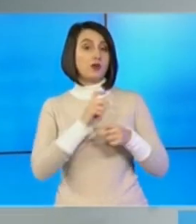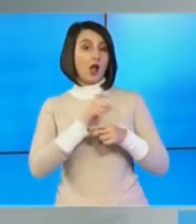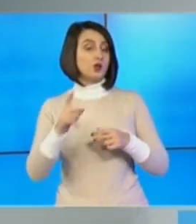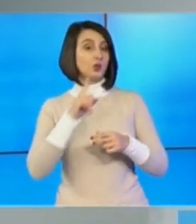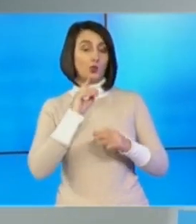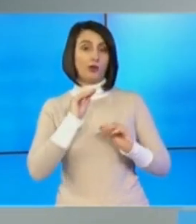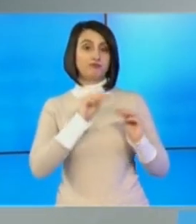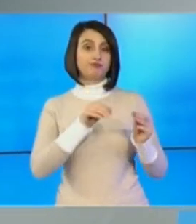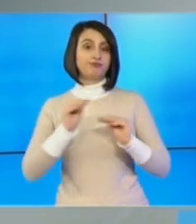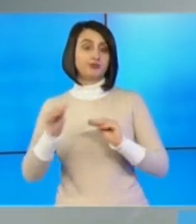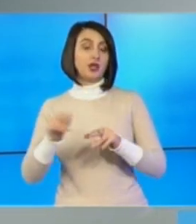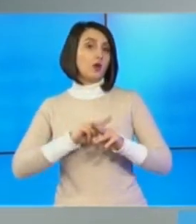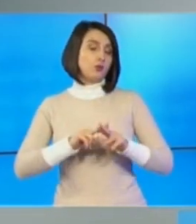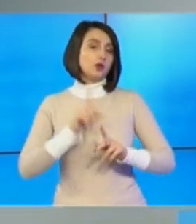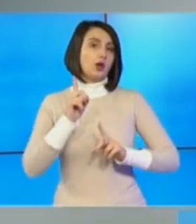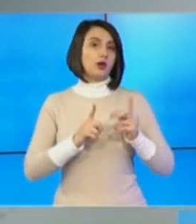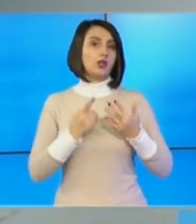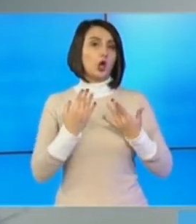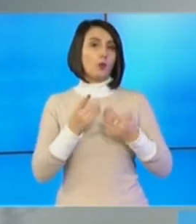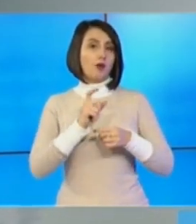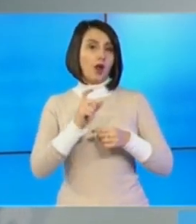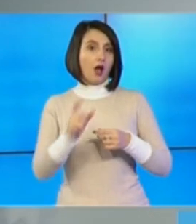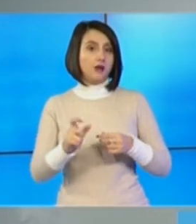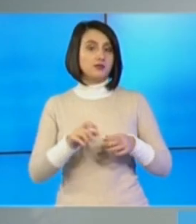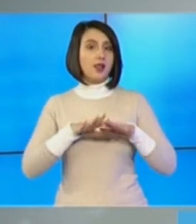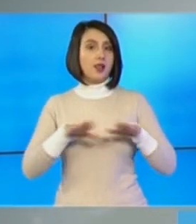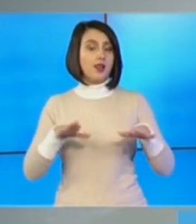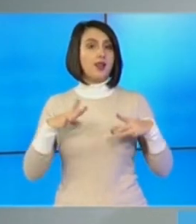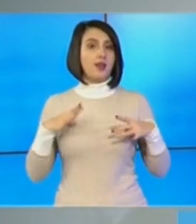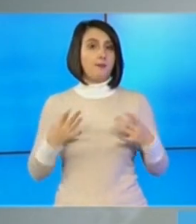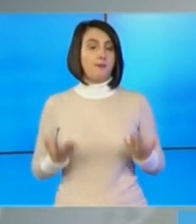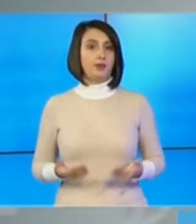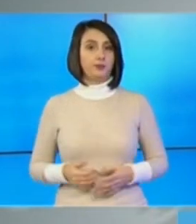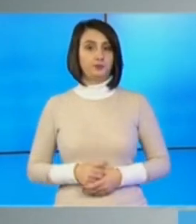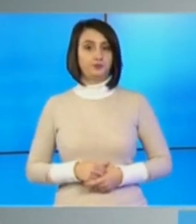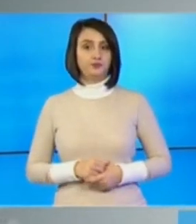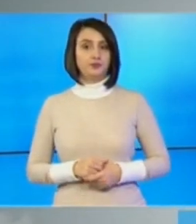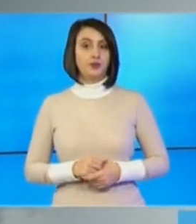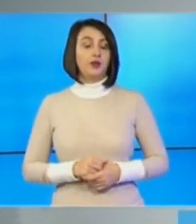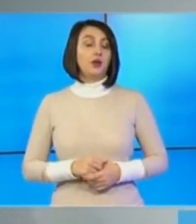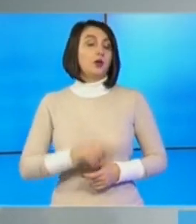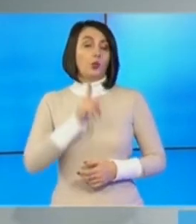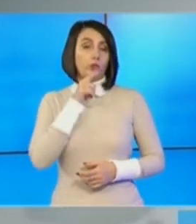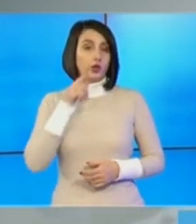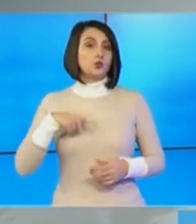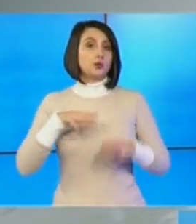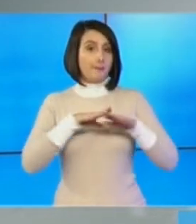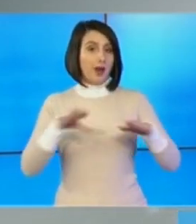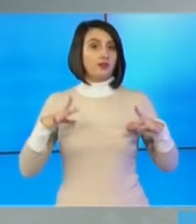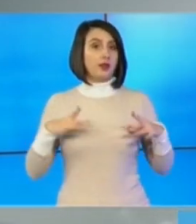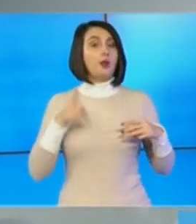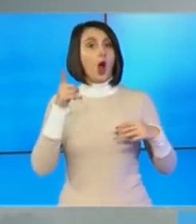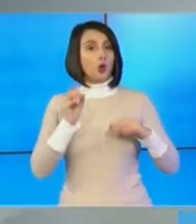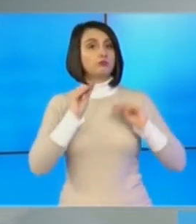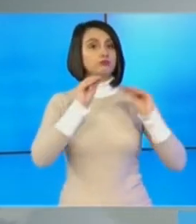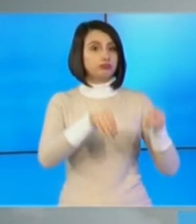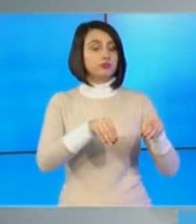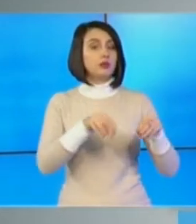în conformitate cu numărul paturilor libere de la terapie intensivă și atunci unde sunt paturi libere, acolo transferă